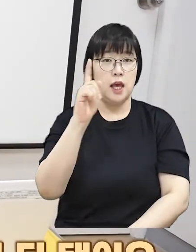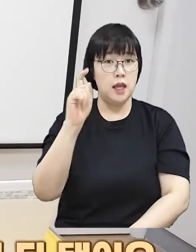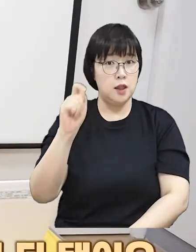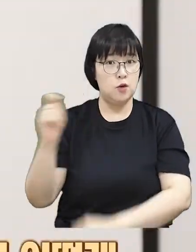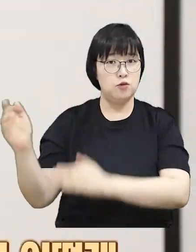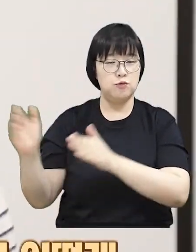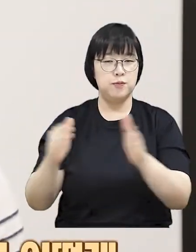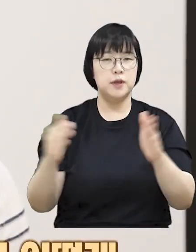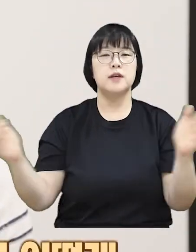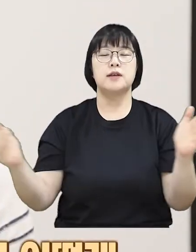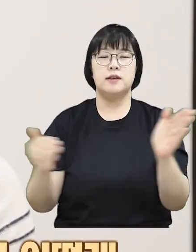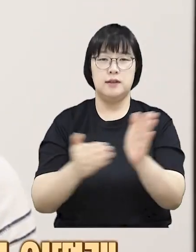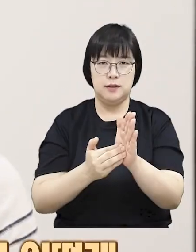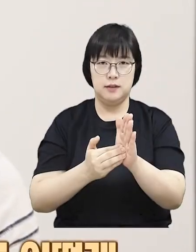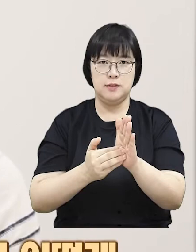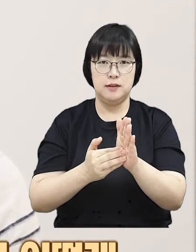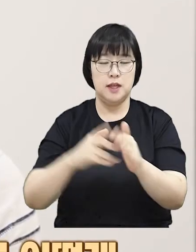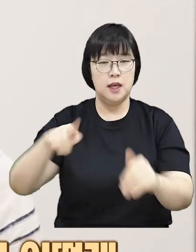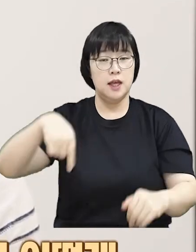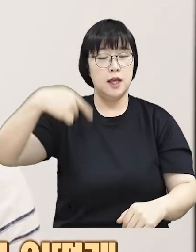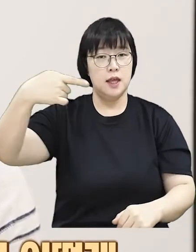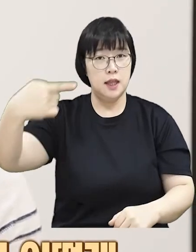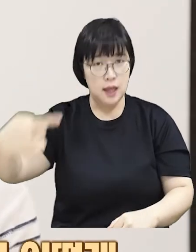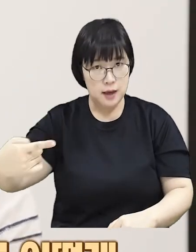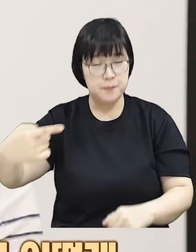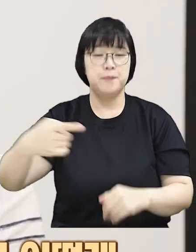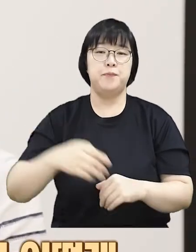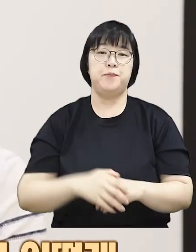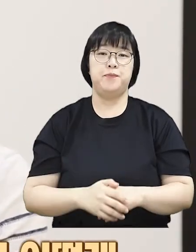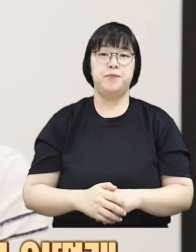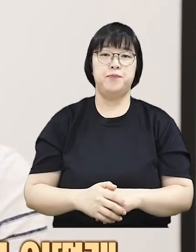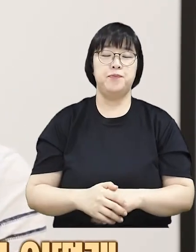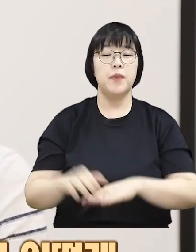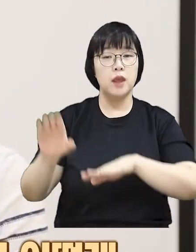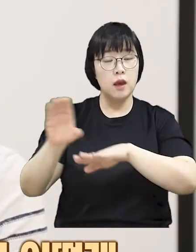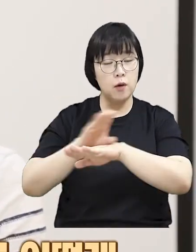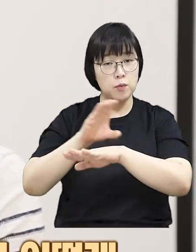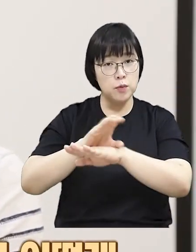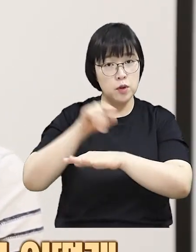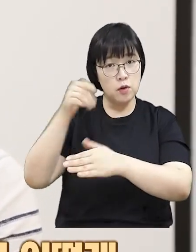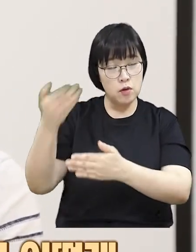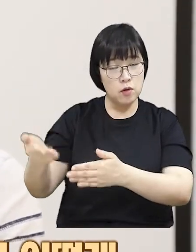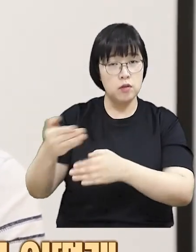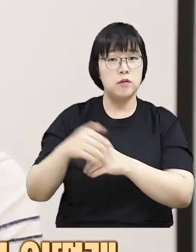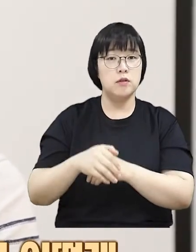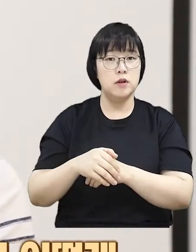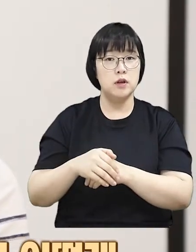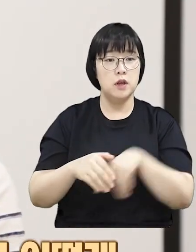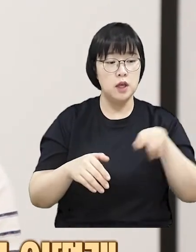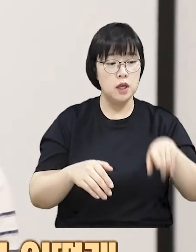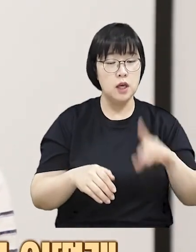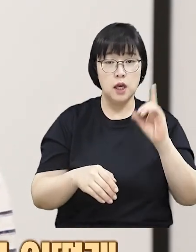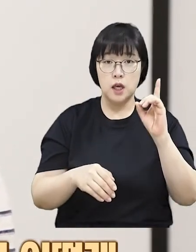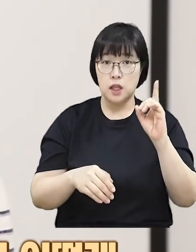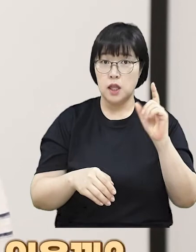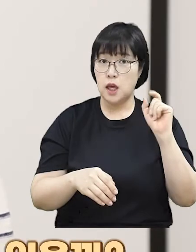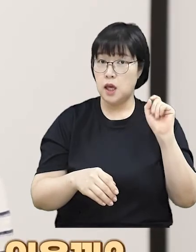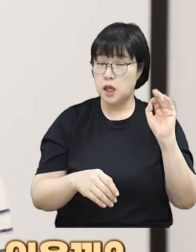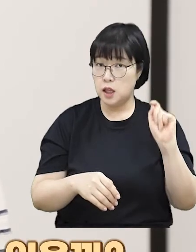준비가 다 됐어요. 그러면 이제 이 컴퓨터한테 어떤 이 데이터를 어떻게